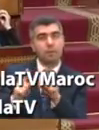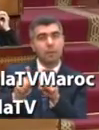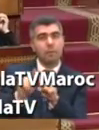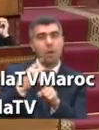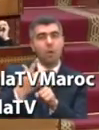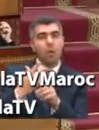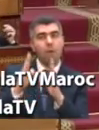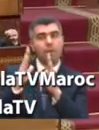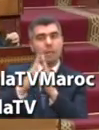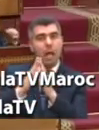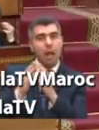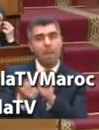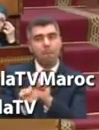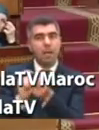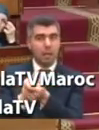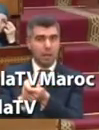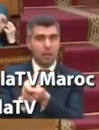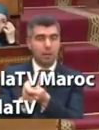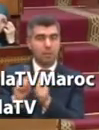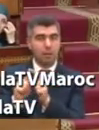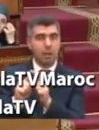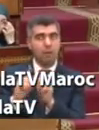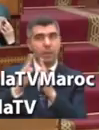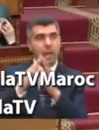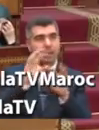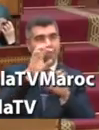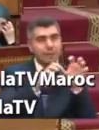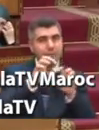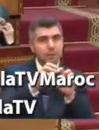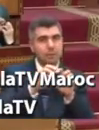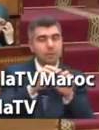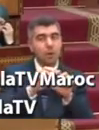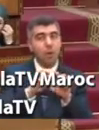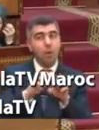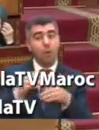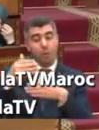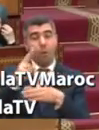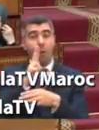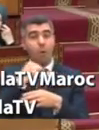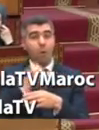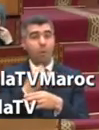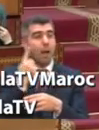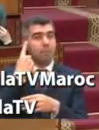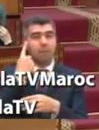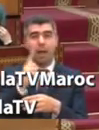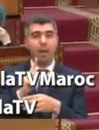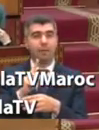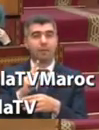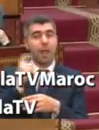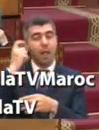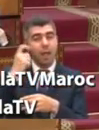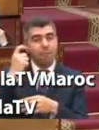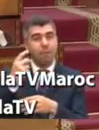عيش كريم للطبقة الهشة والفقيرة، لكن سيد الوزير لم تفكروا في المرافق وفي الجامعات